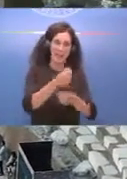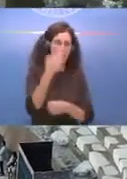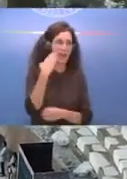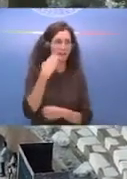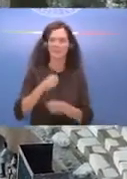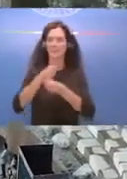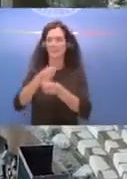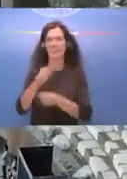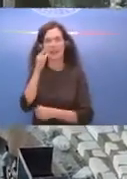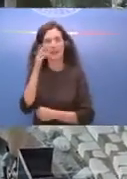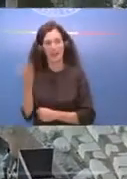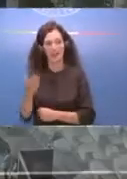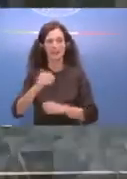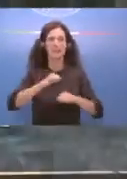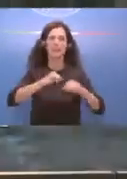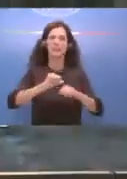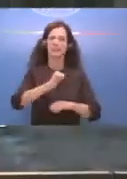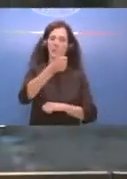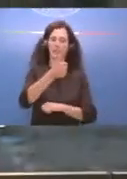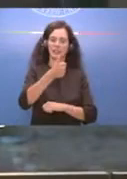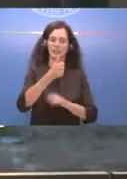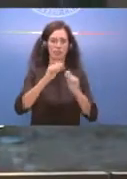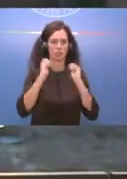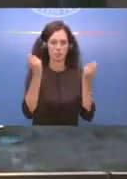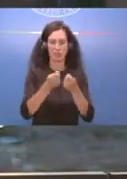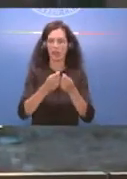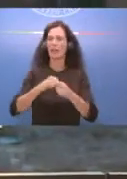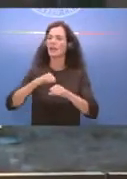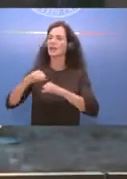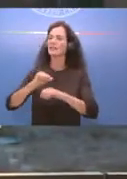generale direttore del museo egizio